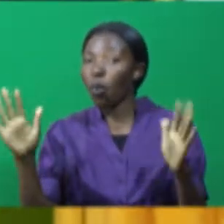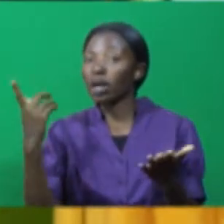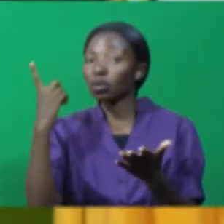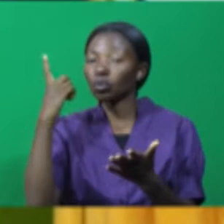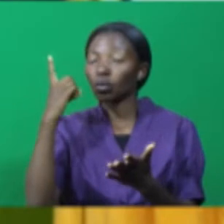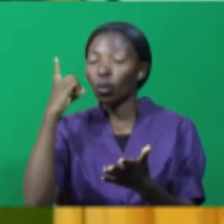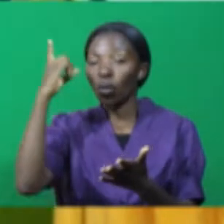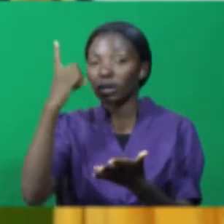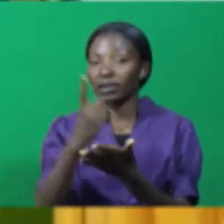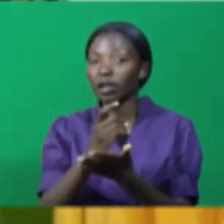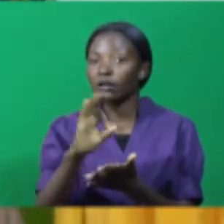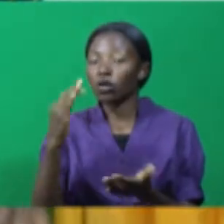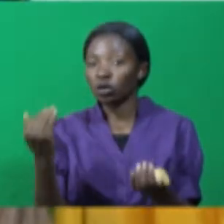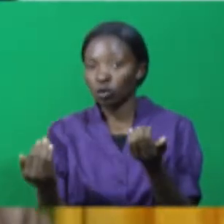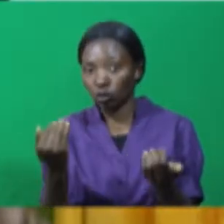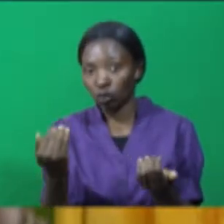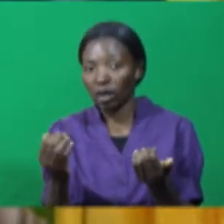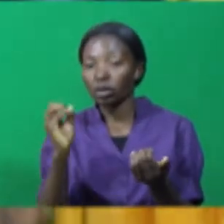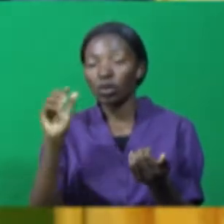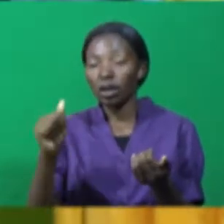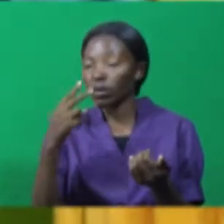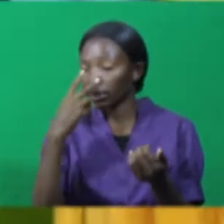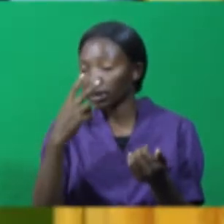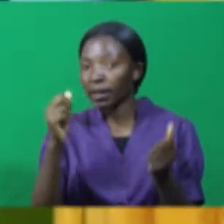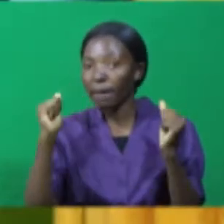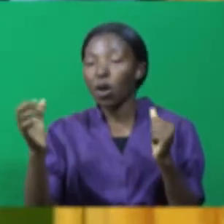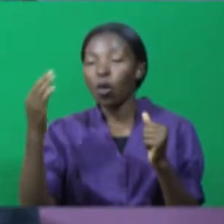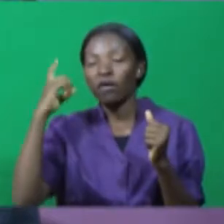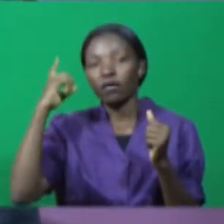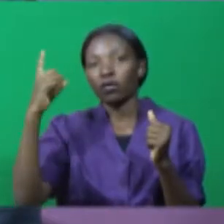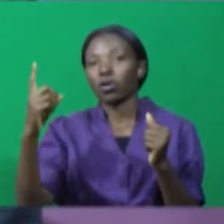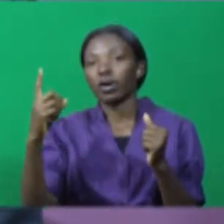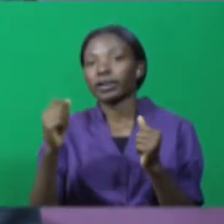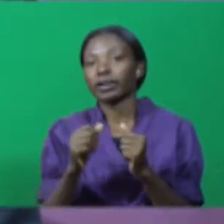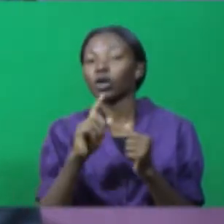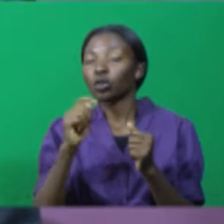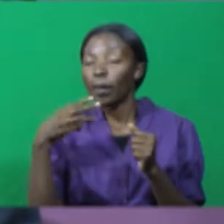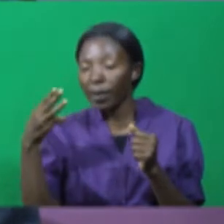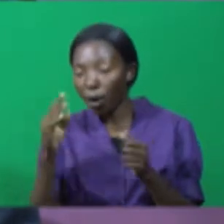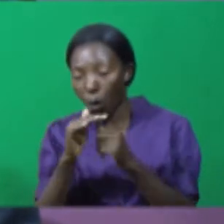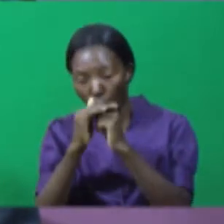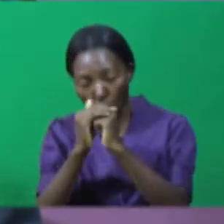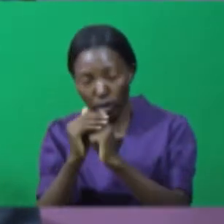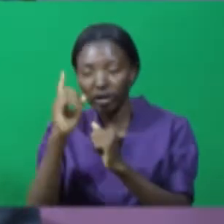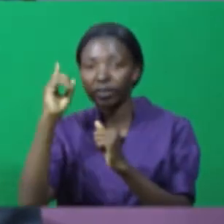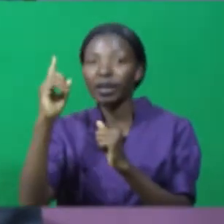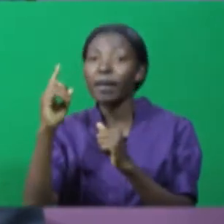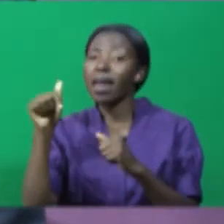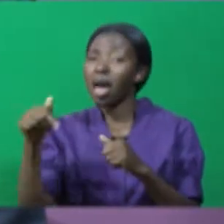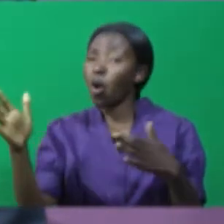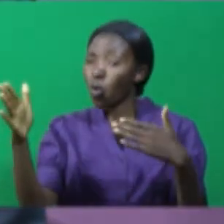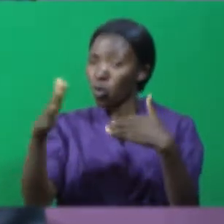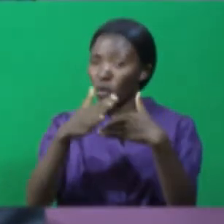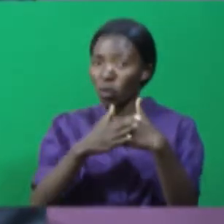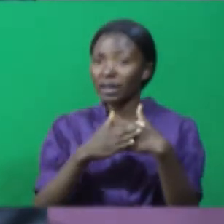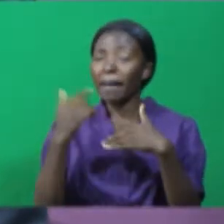Kuvana vake. Saka pana apa tiri kuona simba raMwari. Kunevanomutya. Rekunobata muromo weshumba